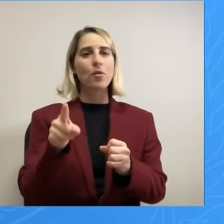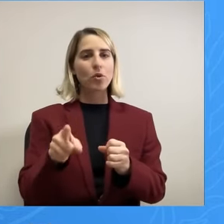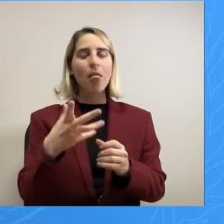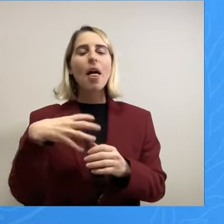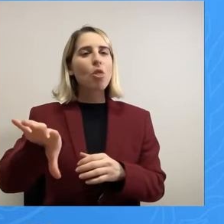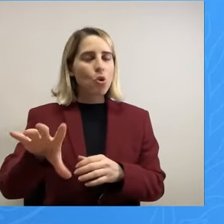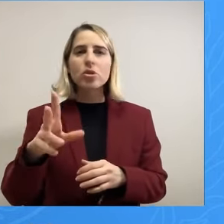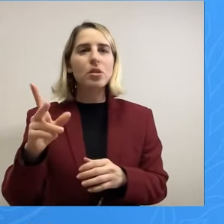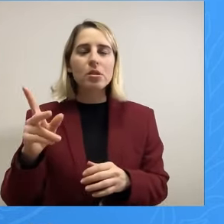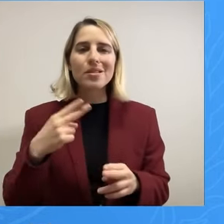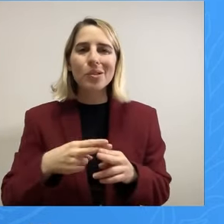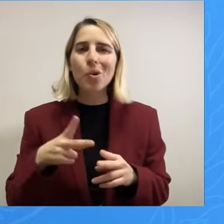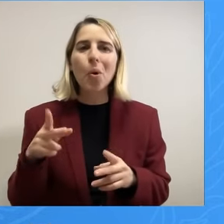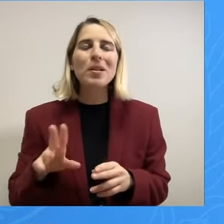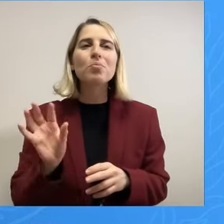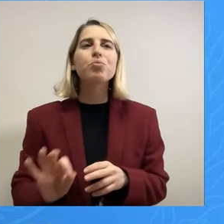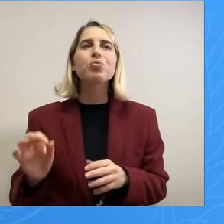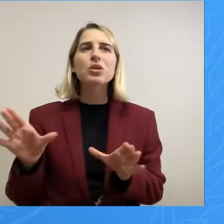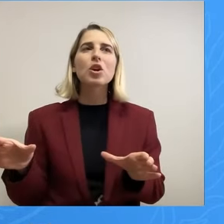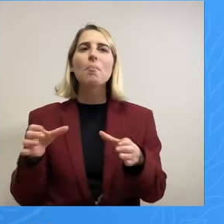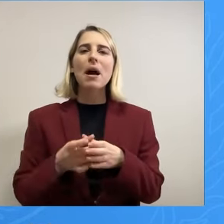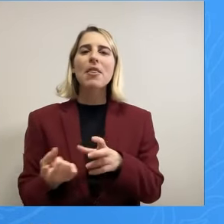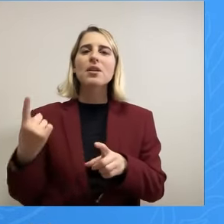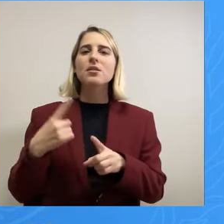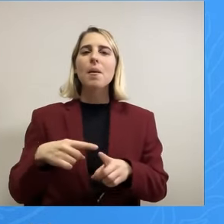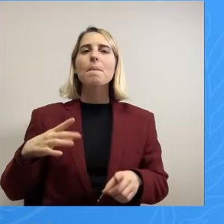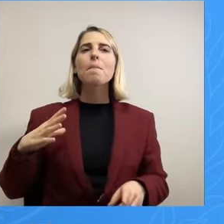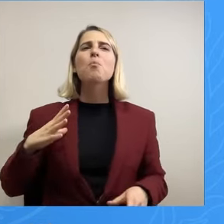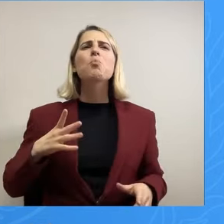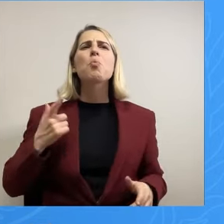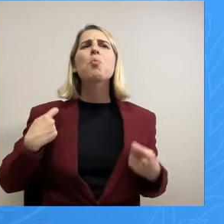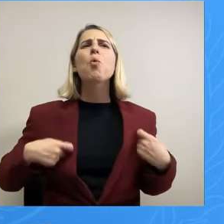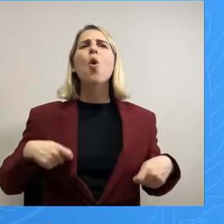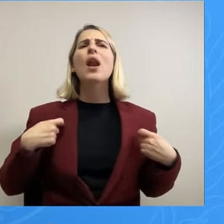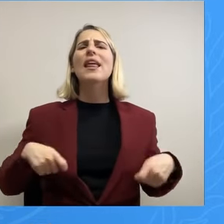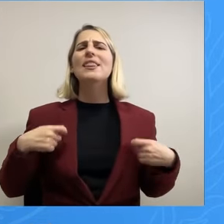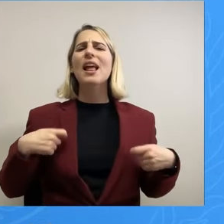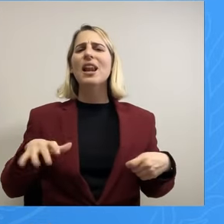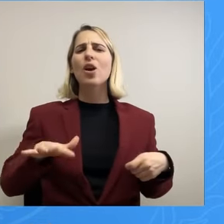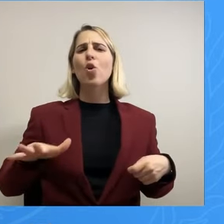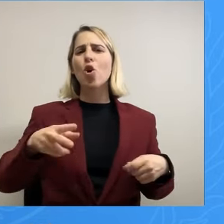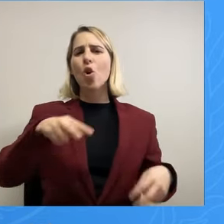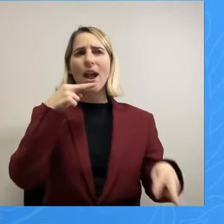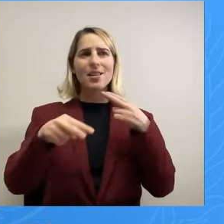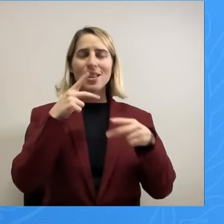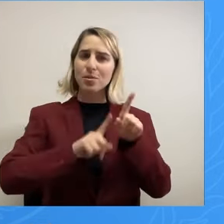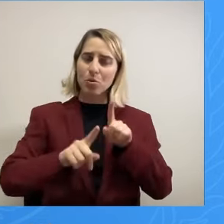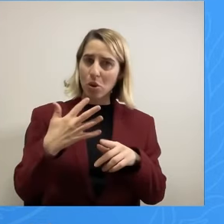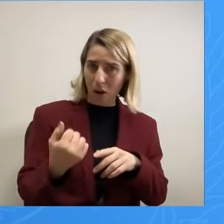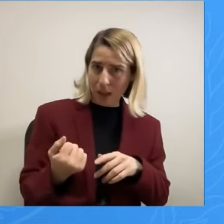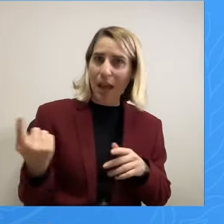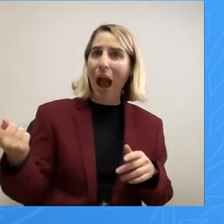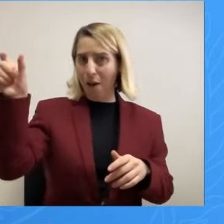στην ομάδα και φυσικά ένα πολυτελή χώρο εστίασης, τον οποίο θα τον έχει αυτός και θα τον επινοικιάσει